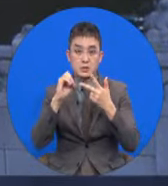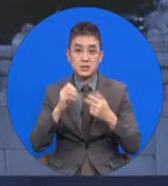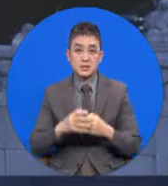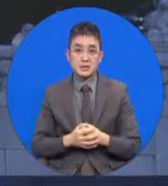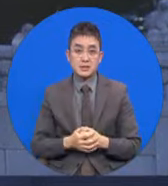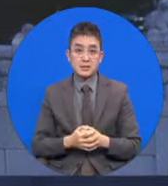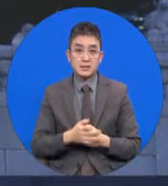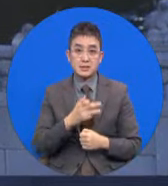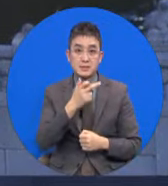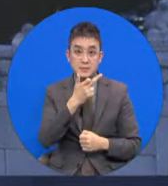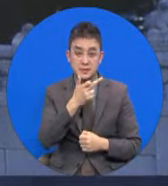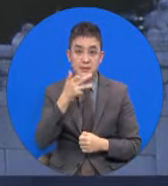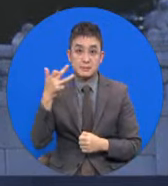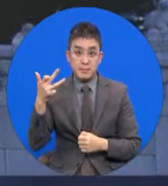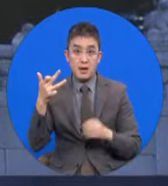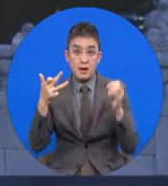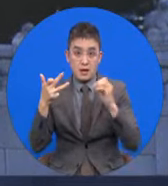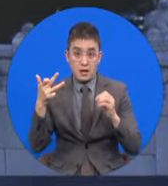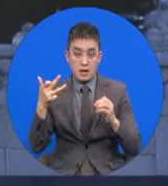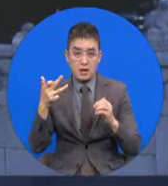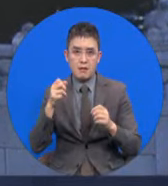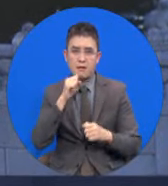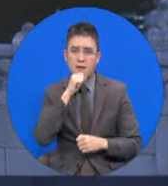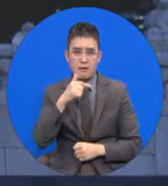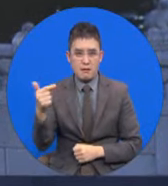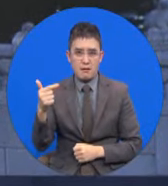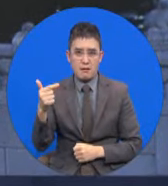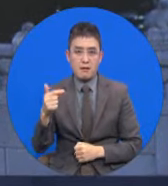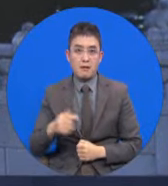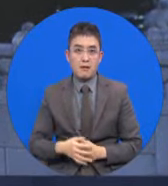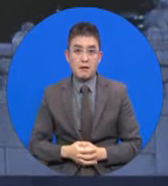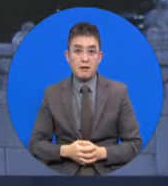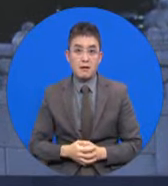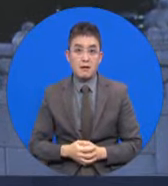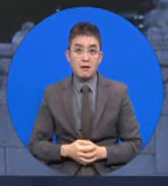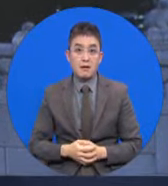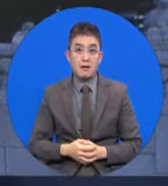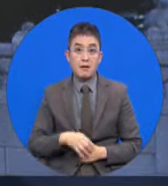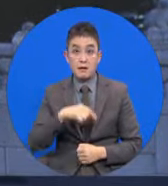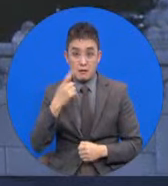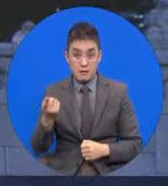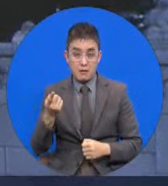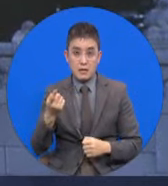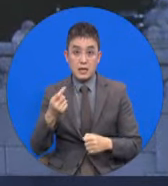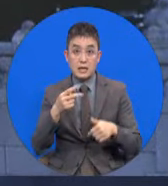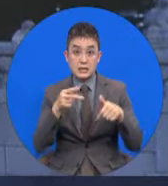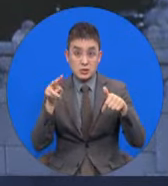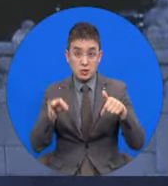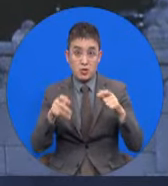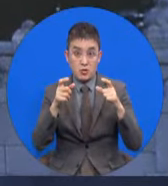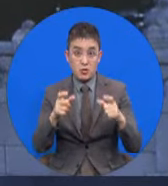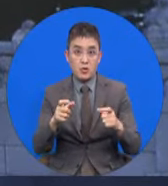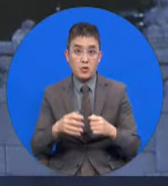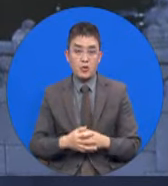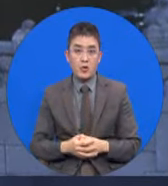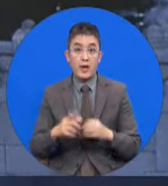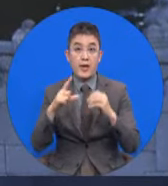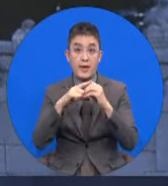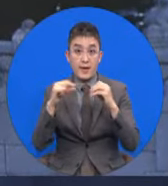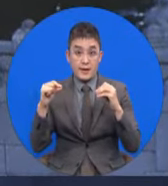18.5%, 17.4% 투표율이 가장 현재 높고요. 그다음 다른 인천의 지역 중에서